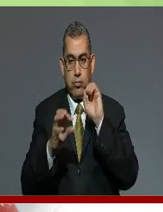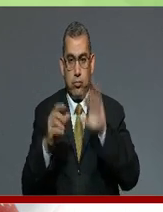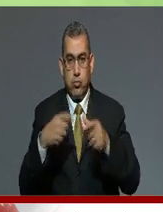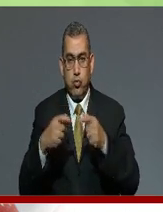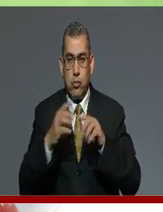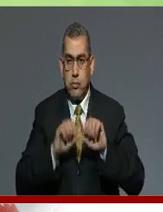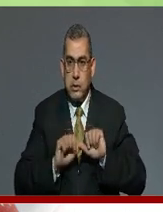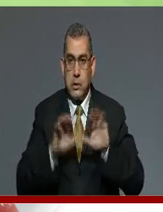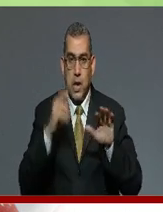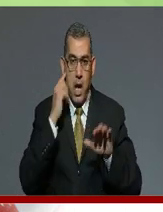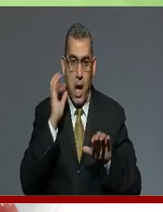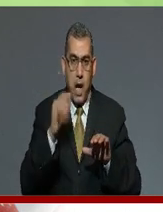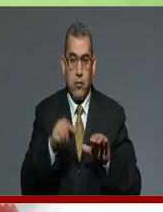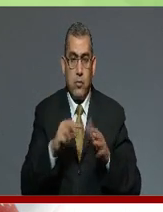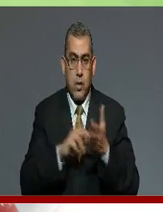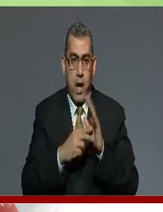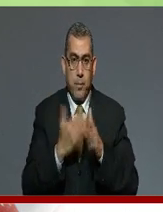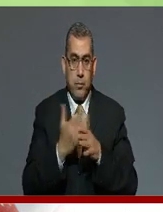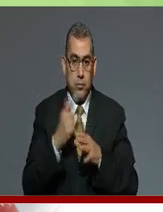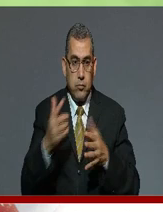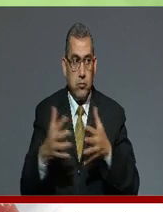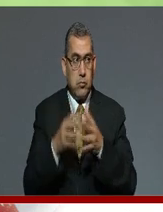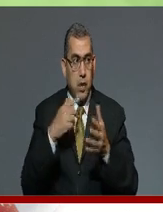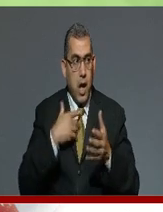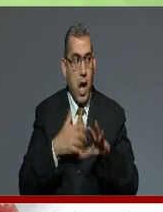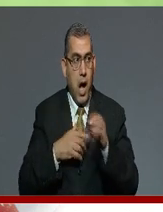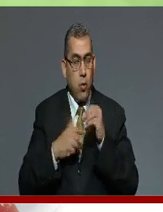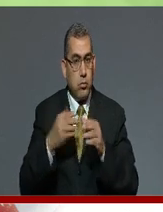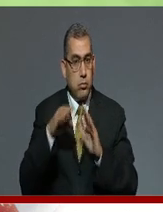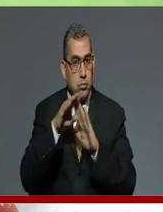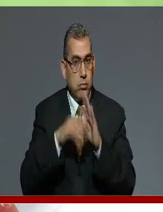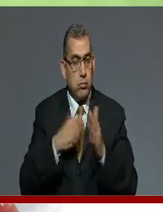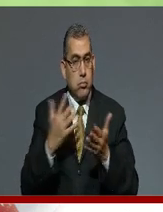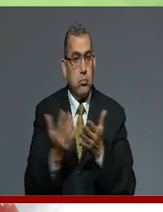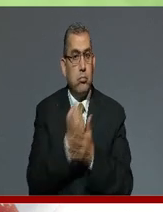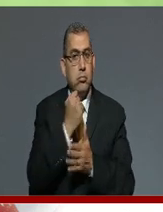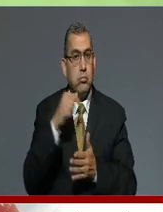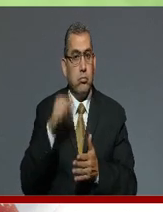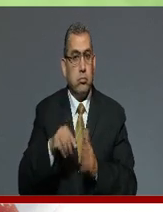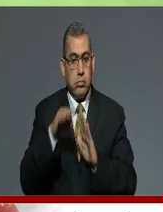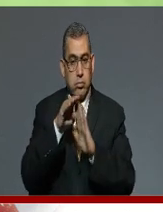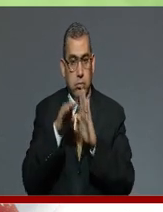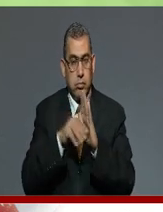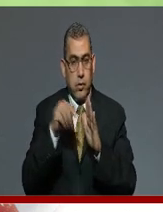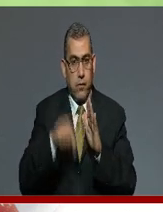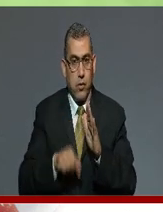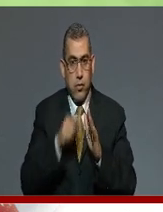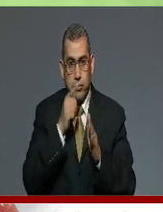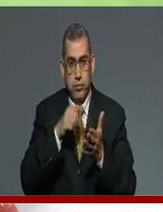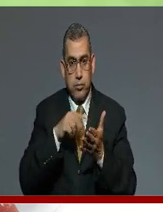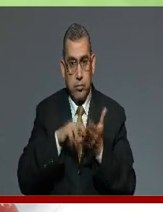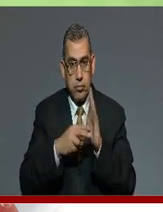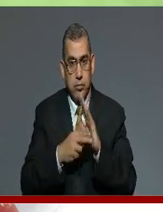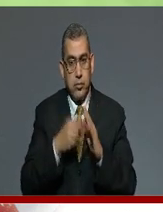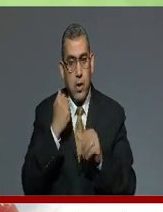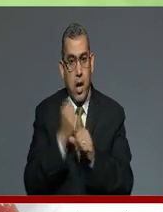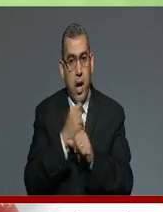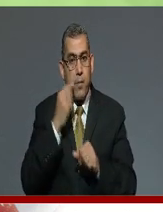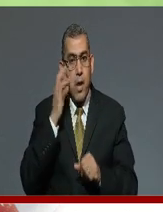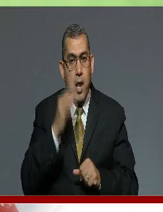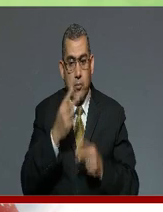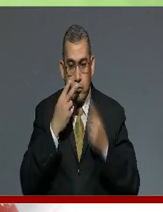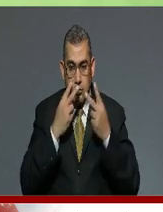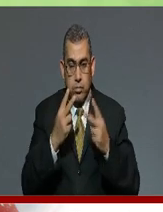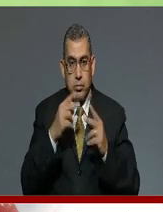انت على صواب ايها الشريك نحن لنا نتمكن من تحقيق النظام في افريقيا دون ان ناخذ في الاعتبار